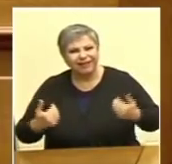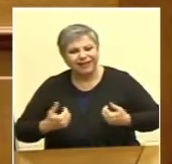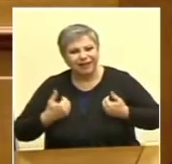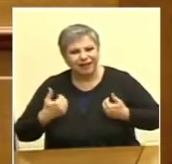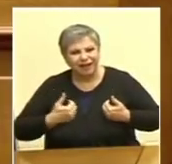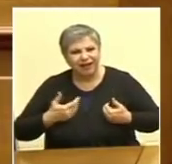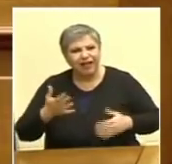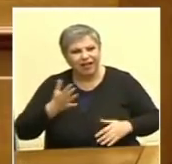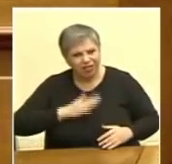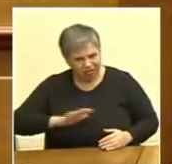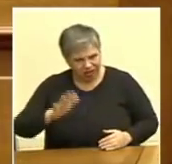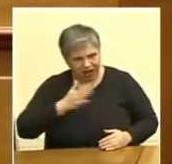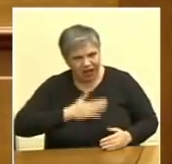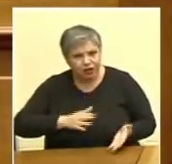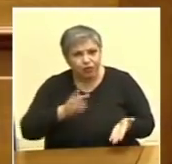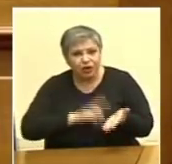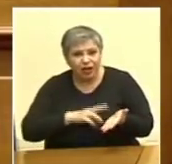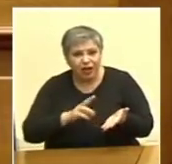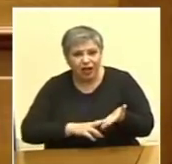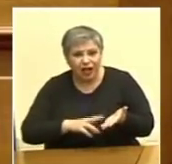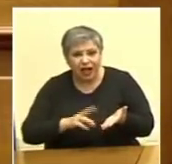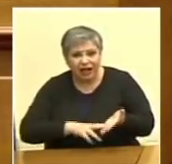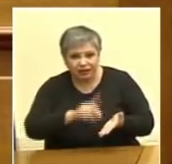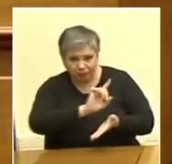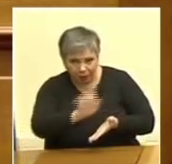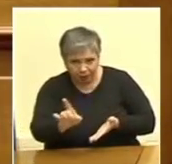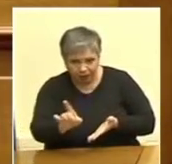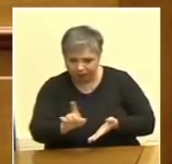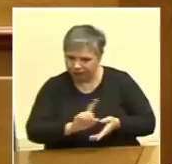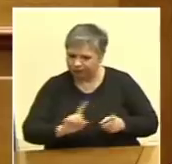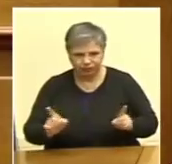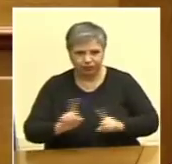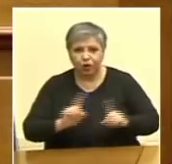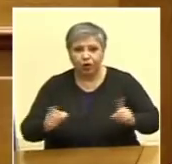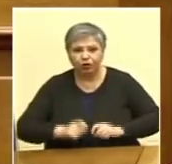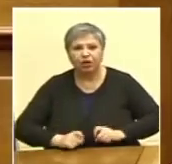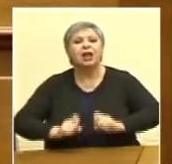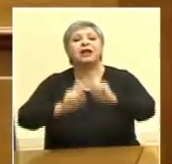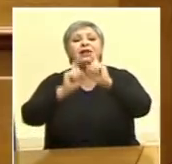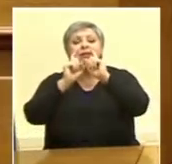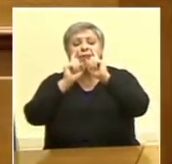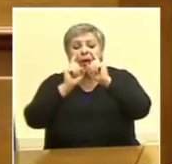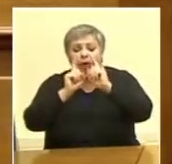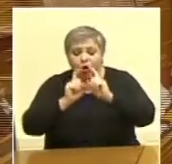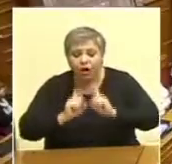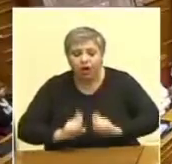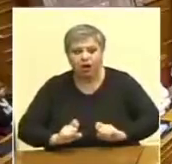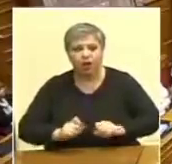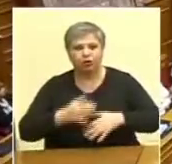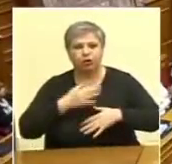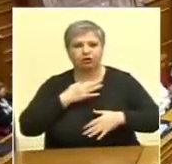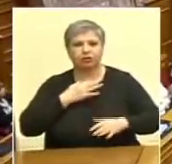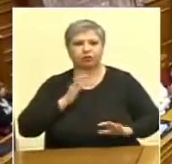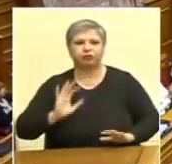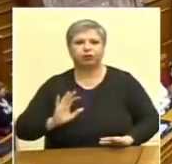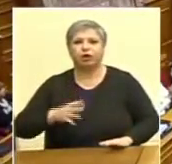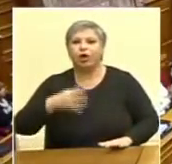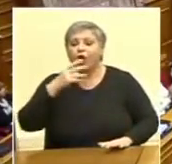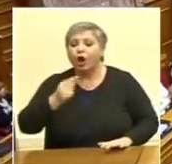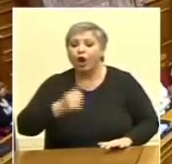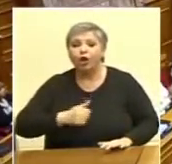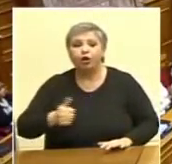ανασφάλιστος. Αναγκάζεται να εργάζεται ανασφάλιστος. Και αναγκάζεται γιατί ο εργοδότης του δεν είχε δει